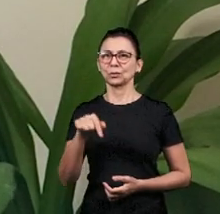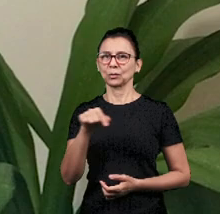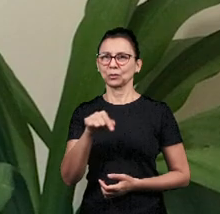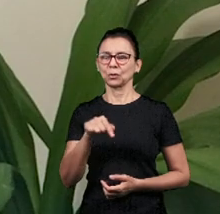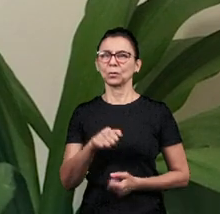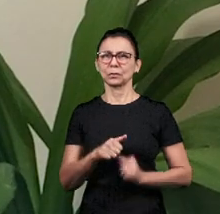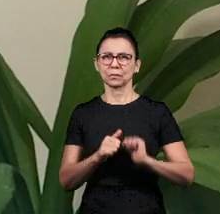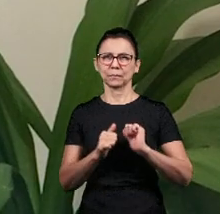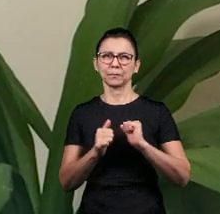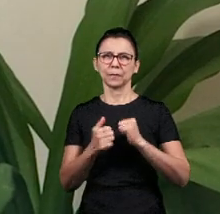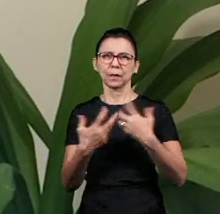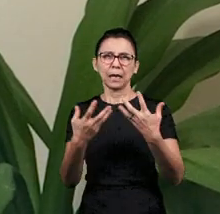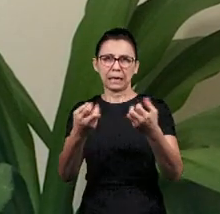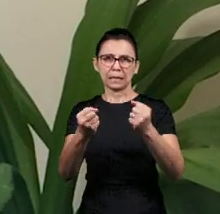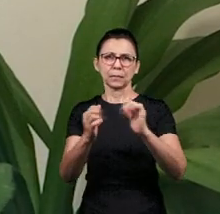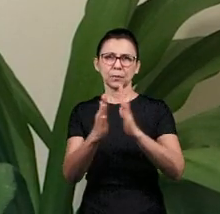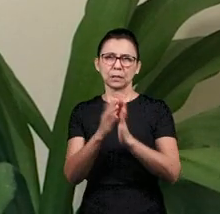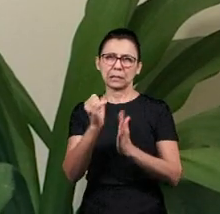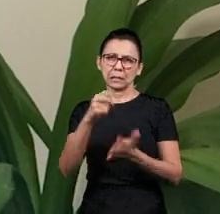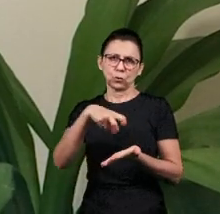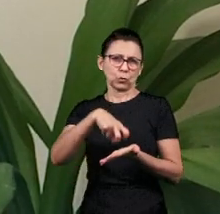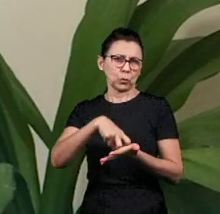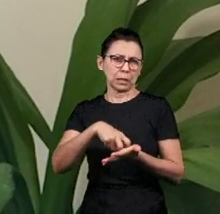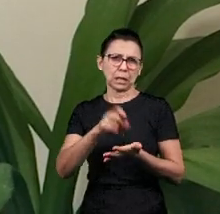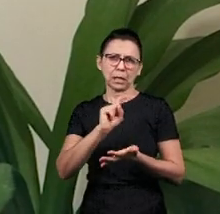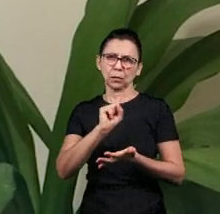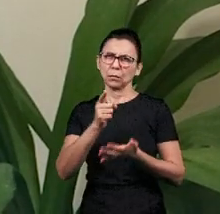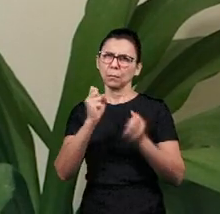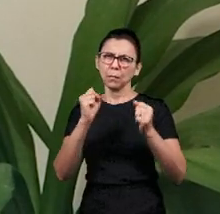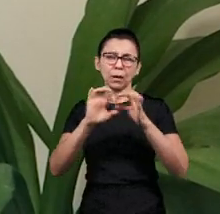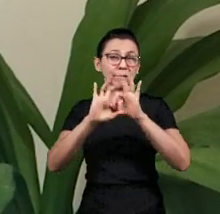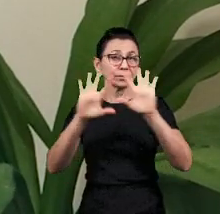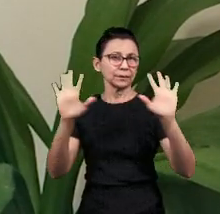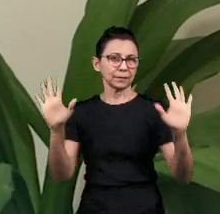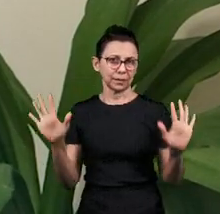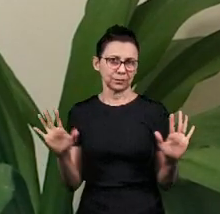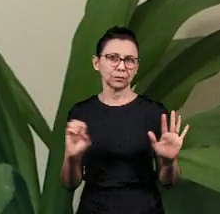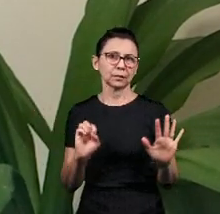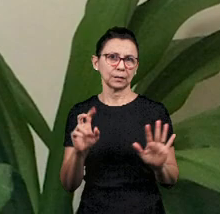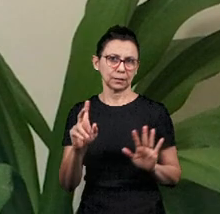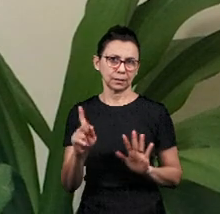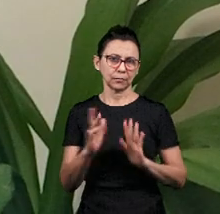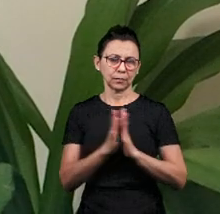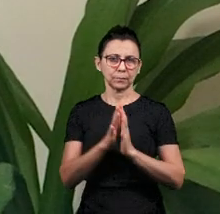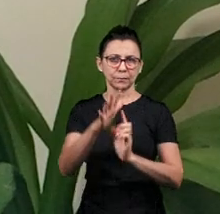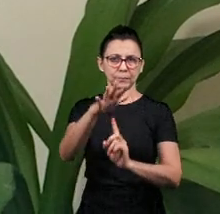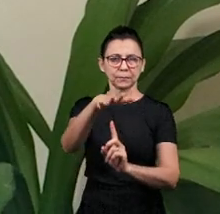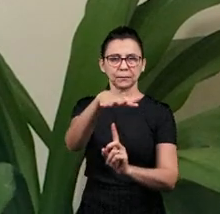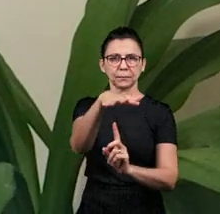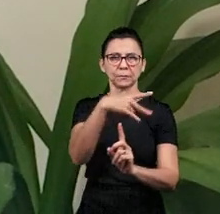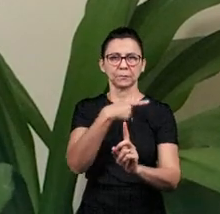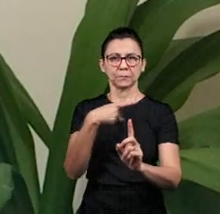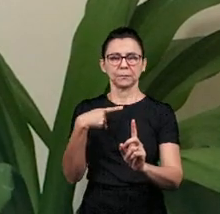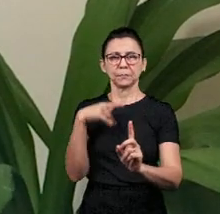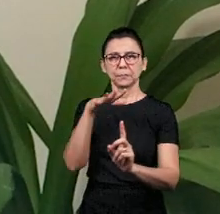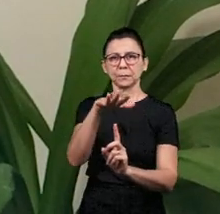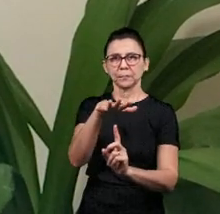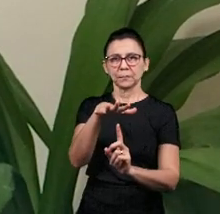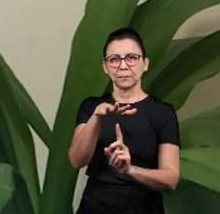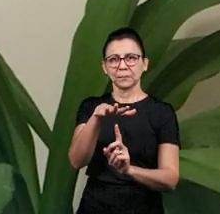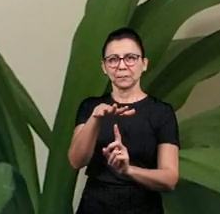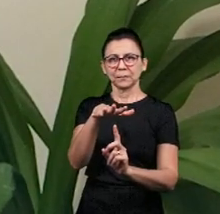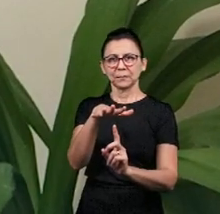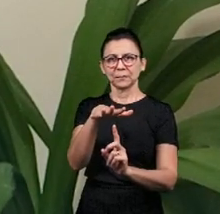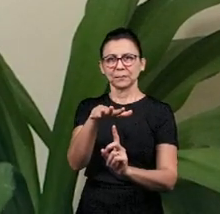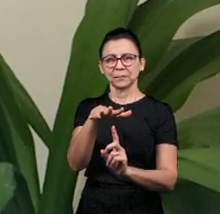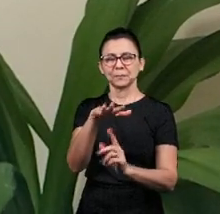prière. S'ils veulent se mettre à genoux ou pas, mettez-vous à l'aise. Mais nous allons prier par une position de main pour, à partir de maintenant,